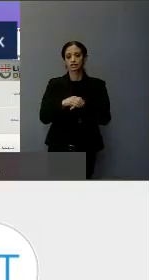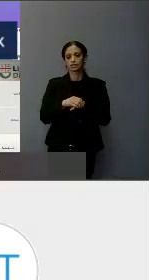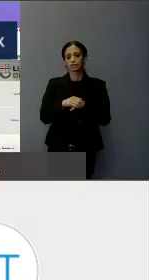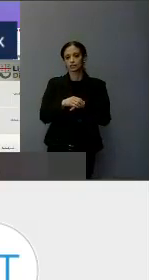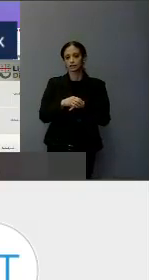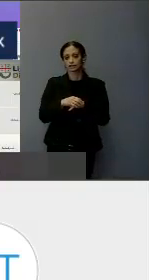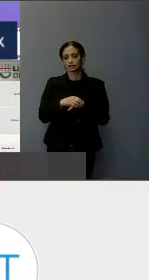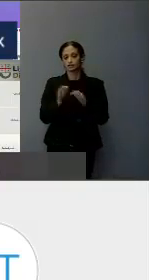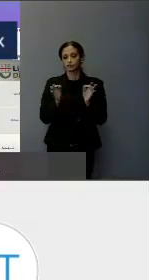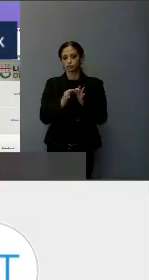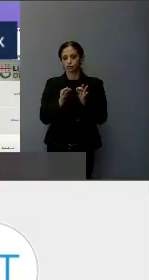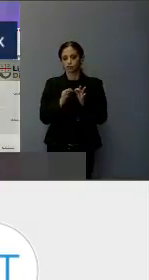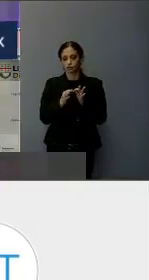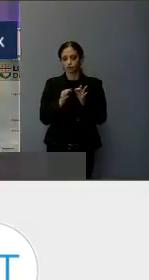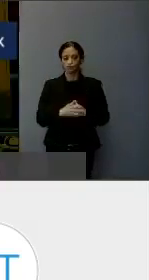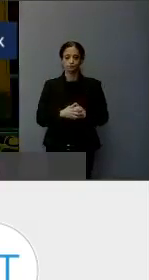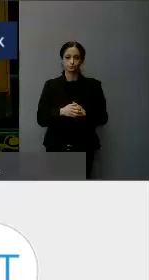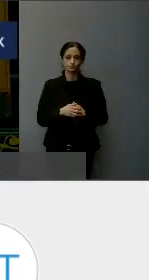favorevole